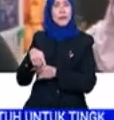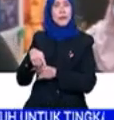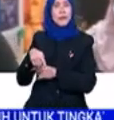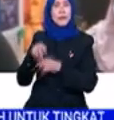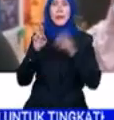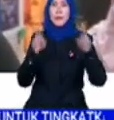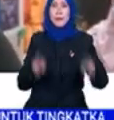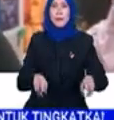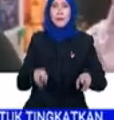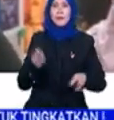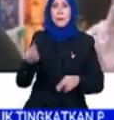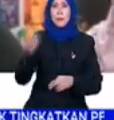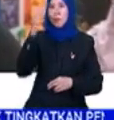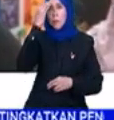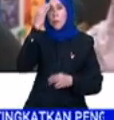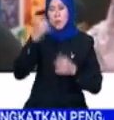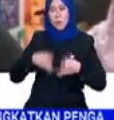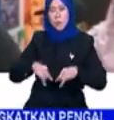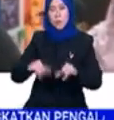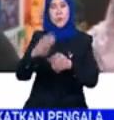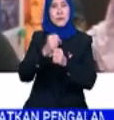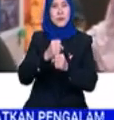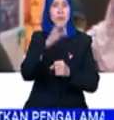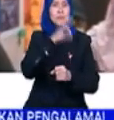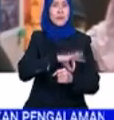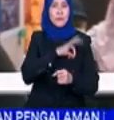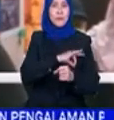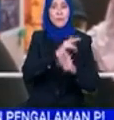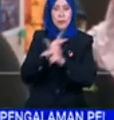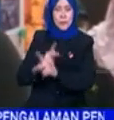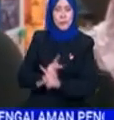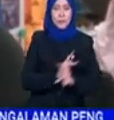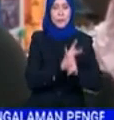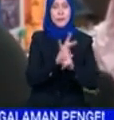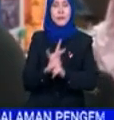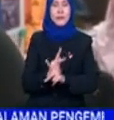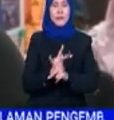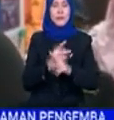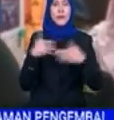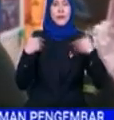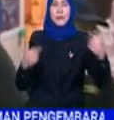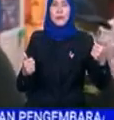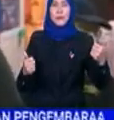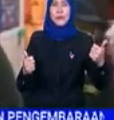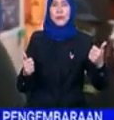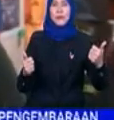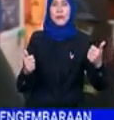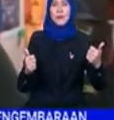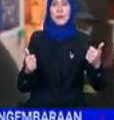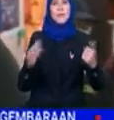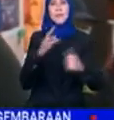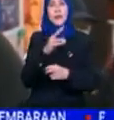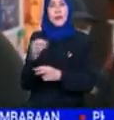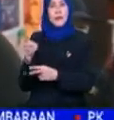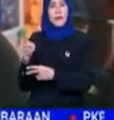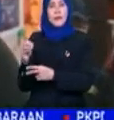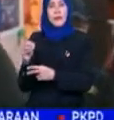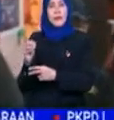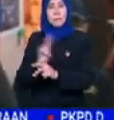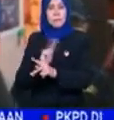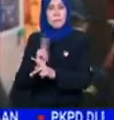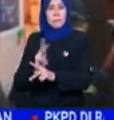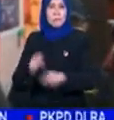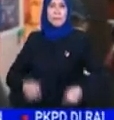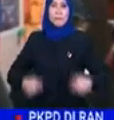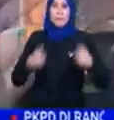Raya sedang dan terus mendapat manfaat dan menjaga kesehatan dan perhatian nah ketika menjalani sesuai